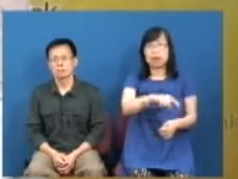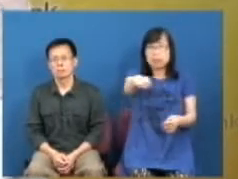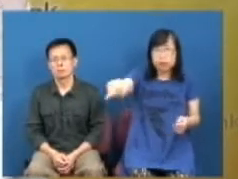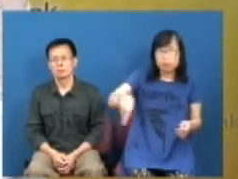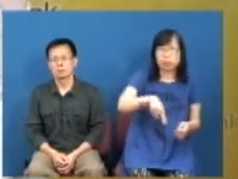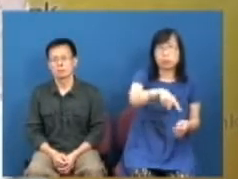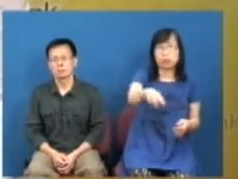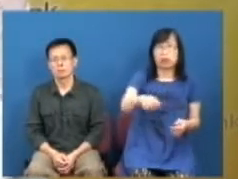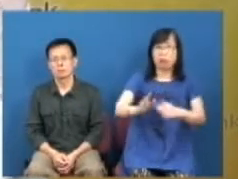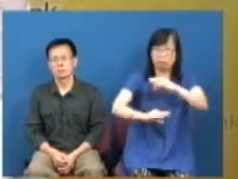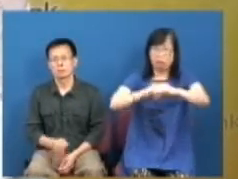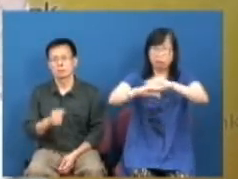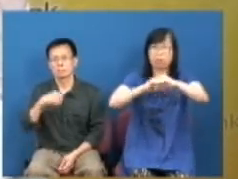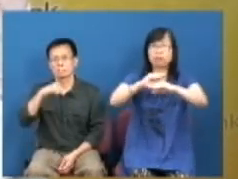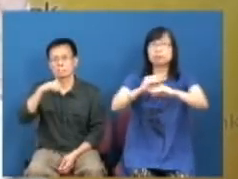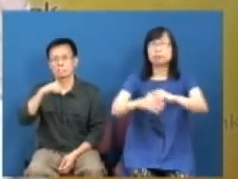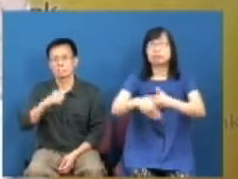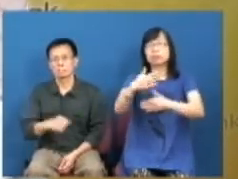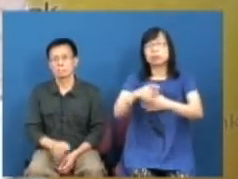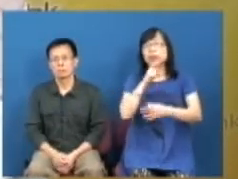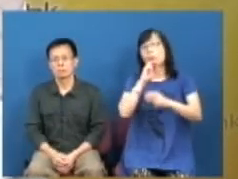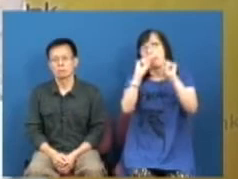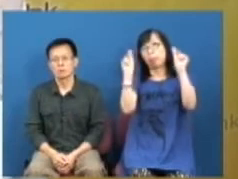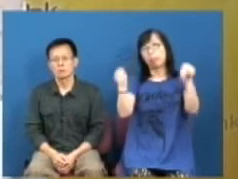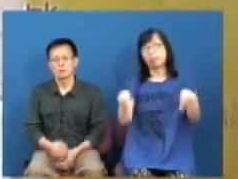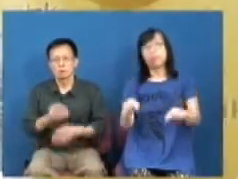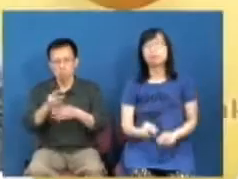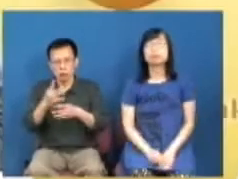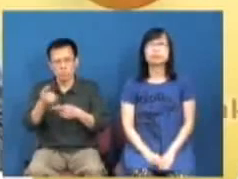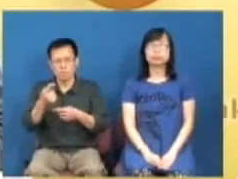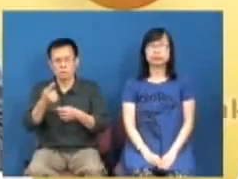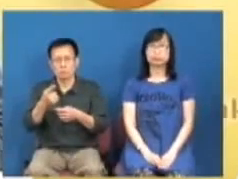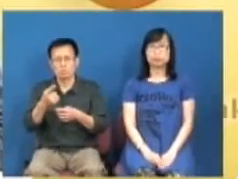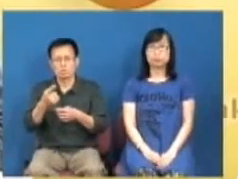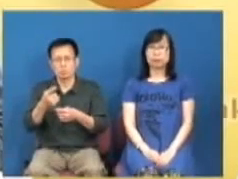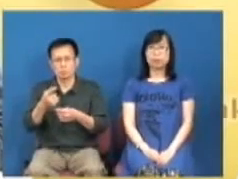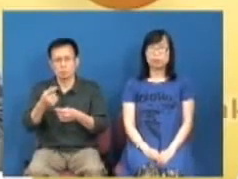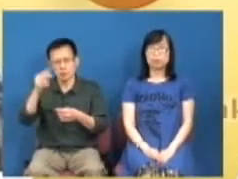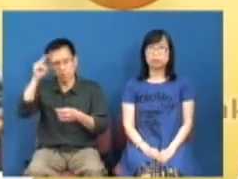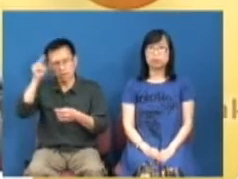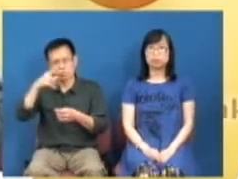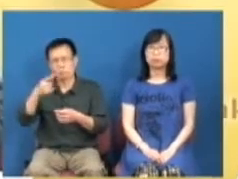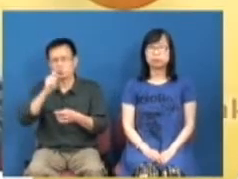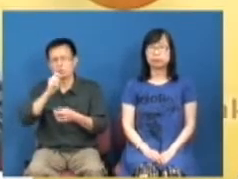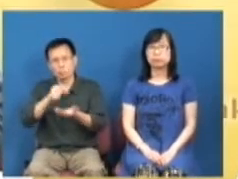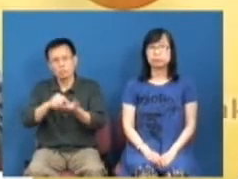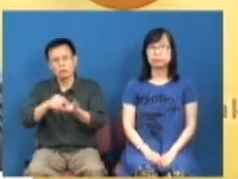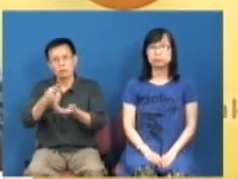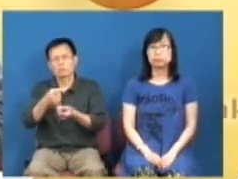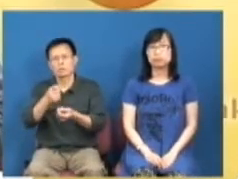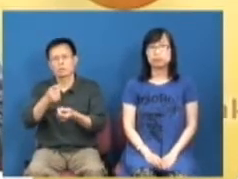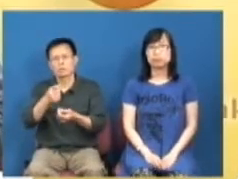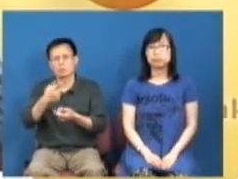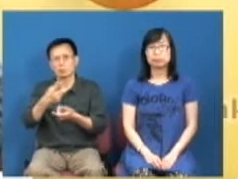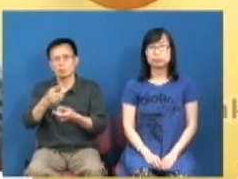邊嚇興建大量樓房，都係一個問題。 所以其實就好多時即係有啲地方其實真係有時，譬如